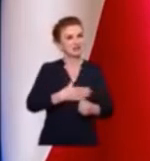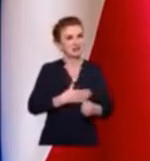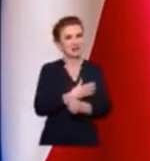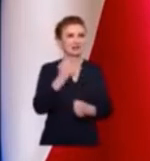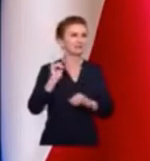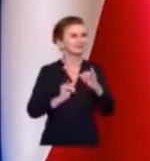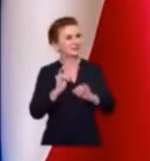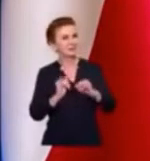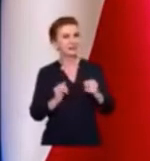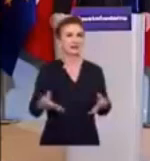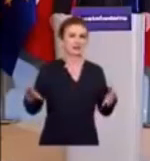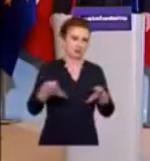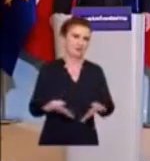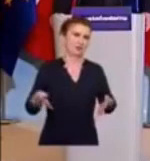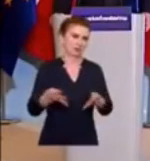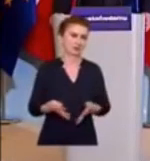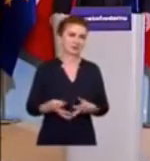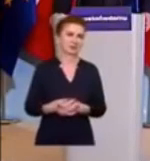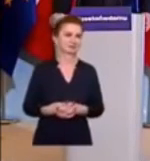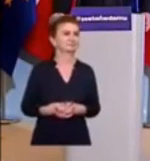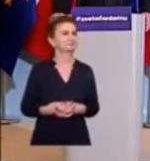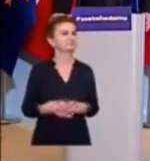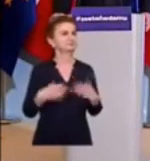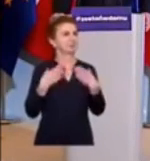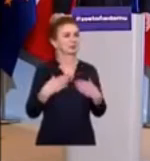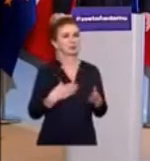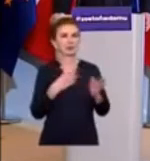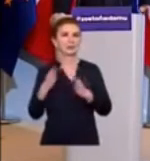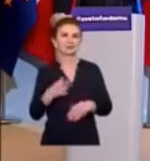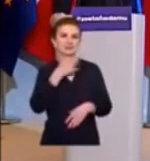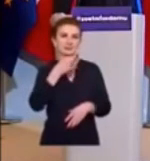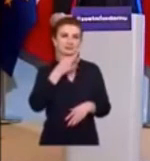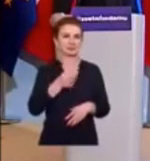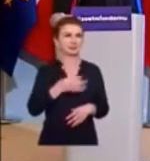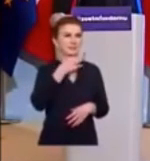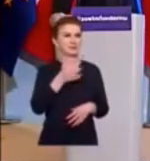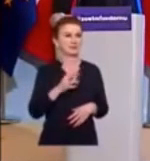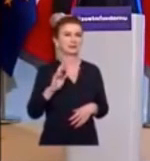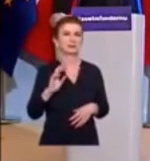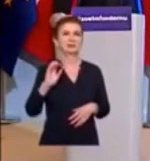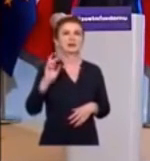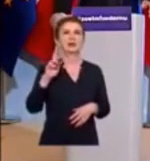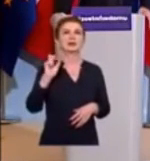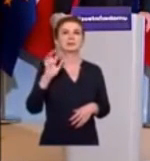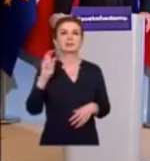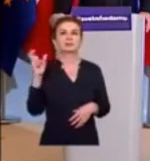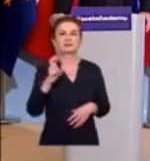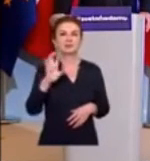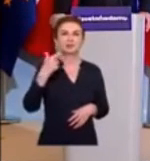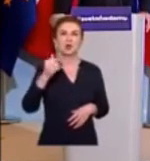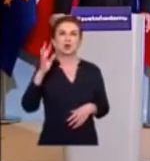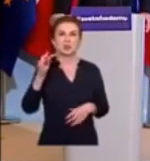czy imprezy towarzyskie. Dziękuję bardzo. Proszę kolejne pytanie. Pytanie od redaktora Alana Rynkiewicza z